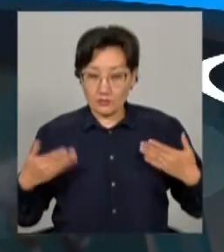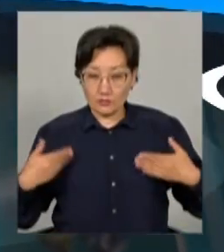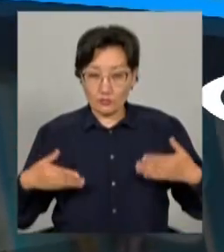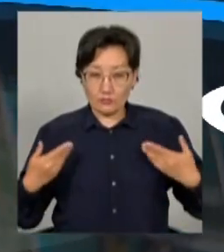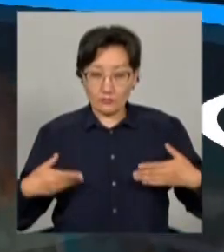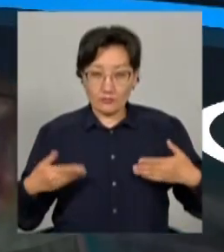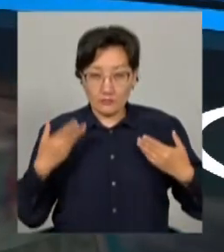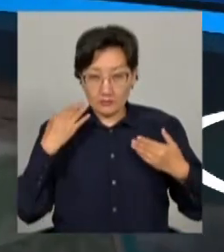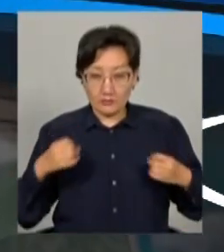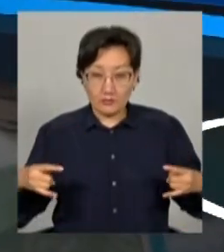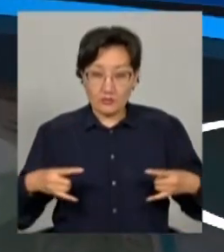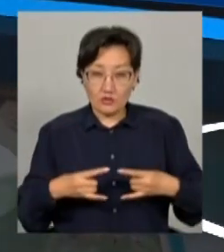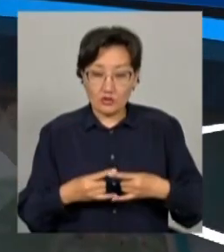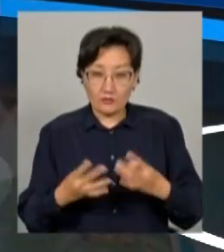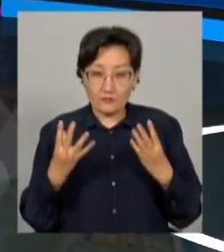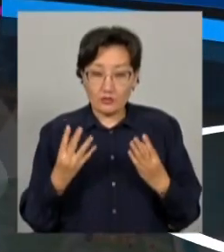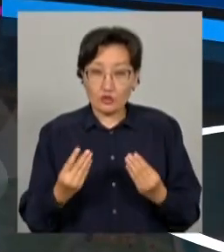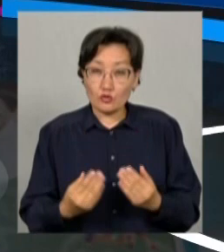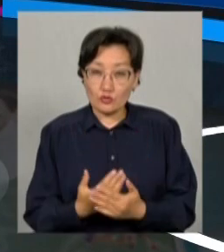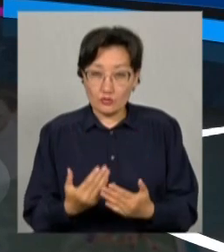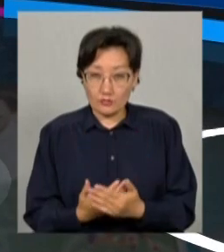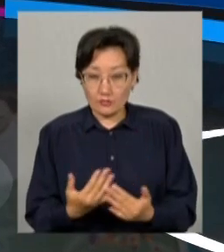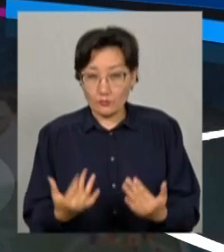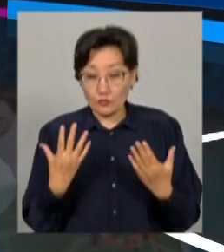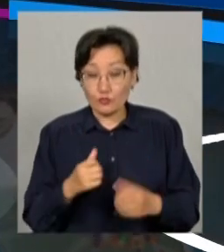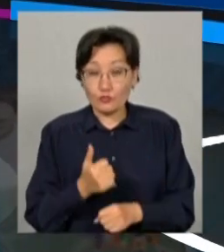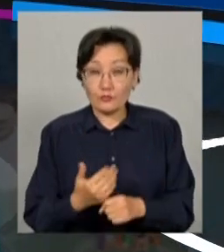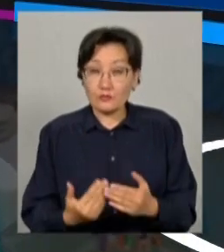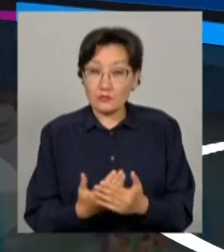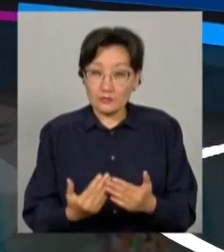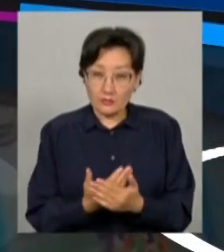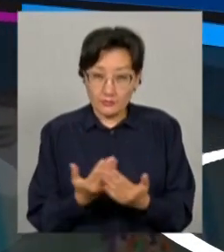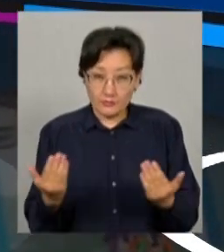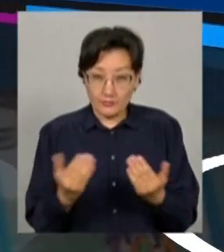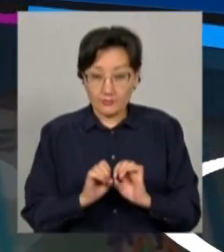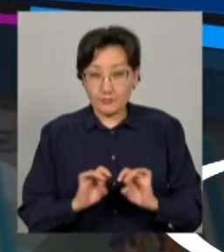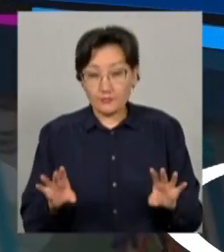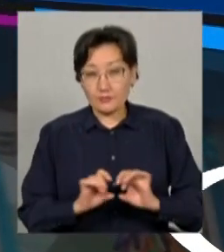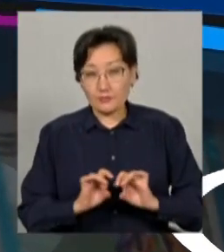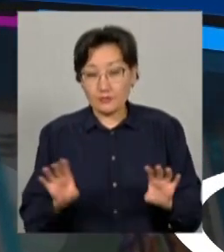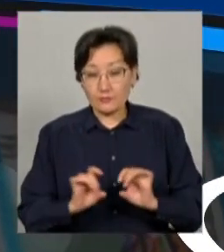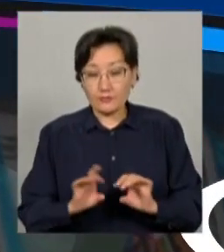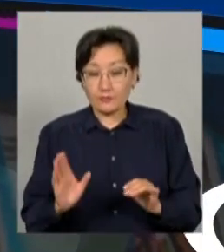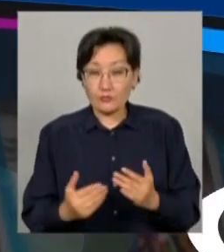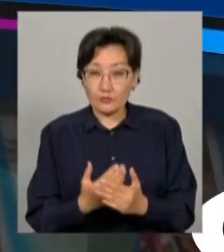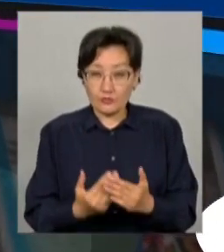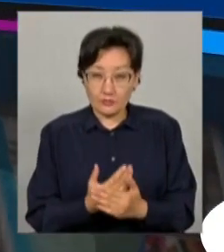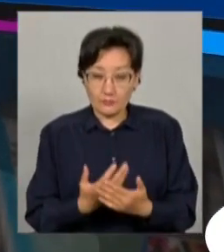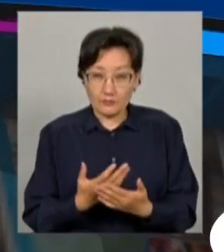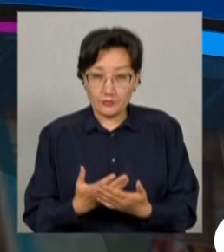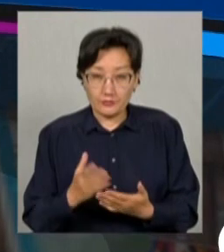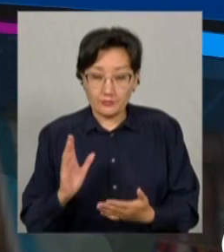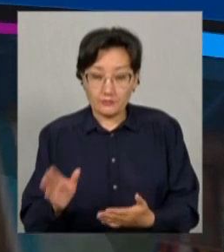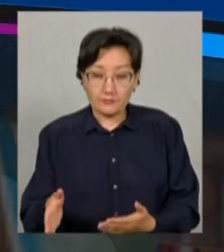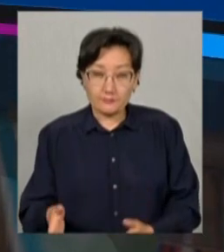Армысыздар қадырлы көрермен, Алматы телеарнасының тікелей эфирінде жаңалықтар студияда мен аяулым көлжігіт және әріптесім Бұлбұл Қалнұрқызы.